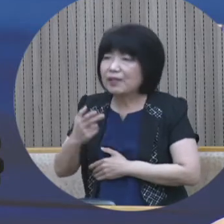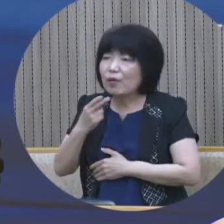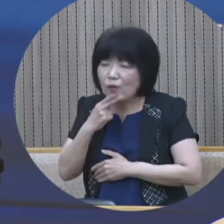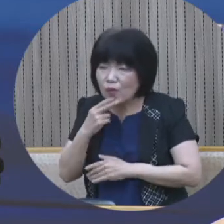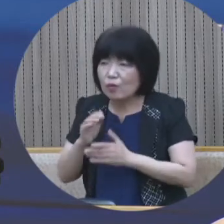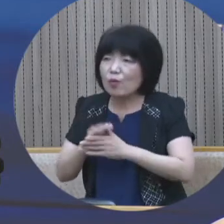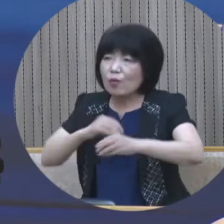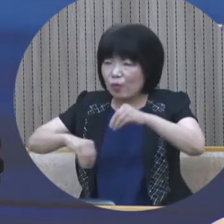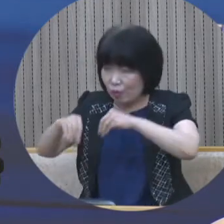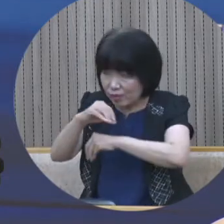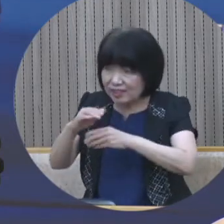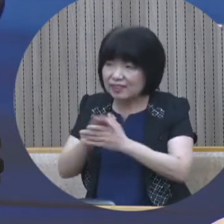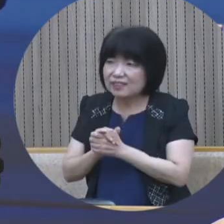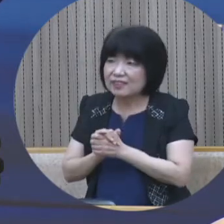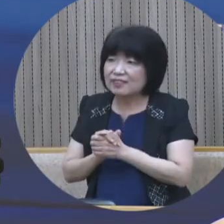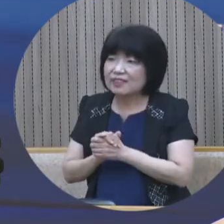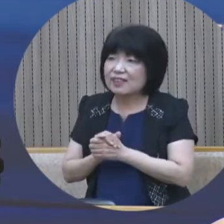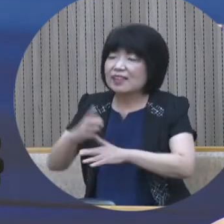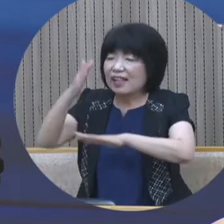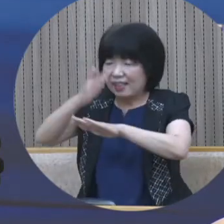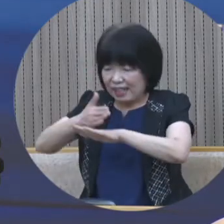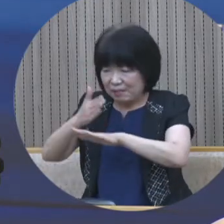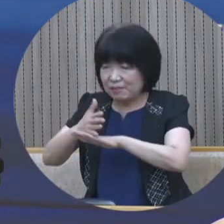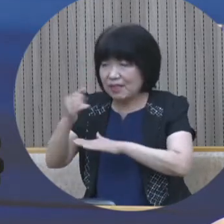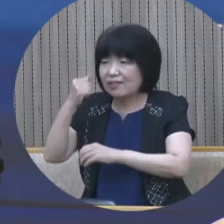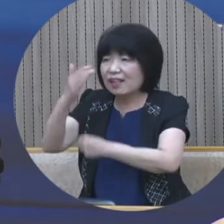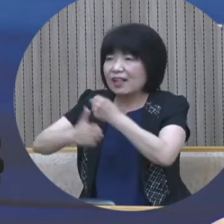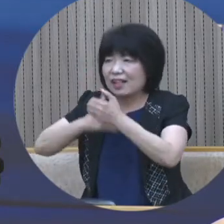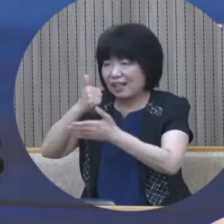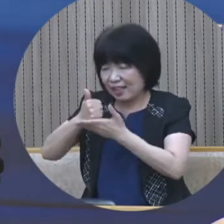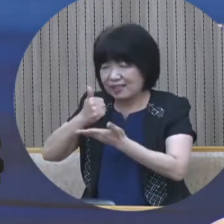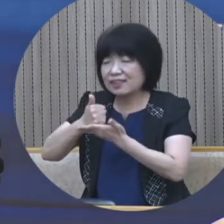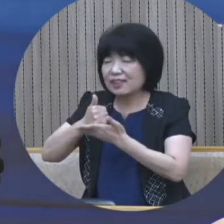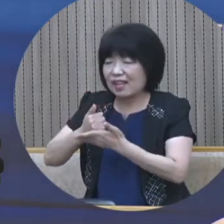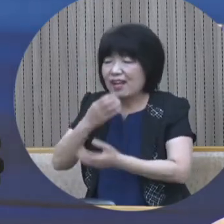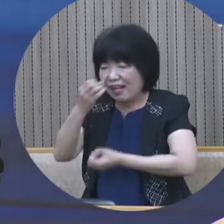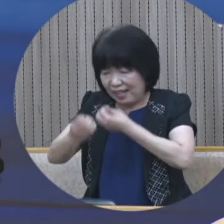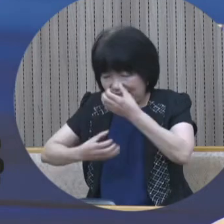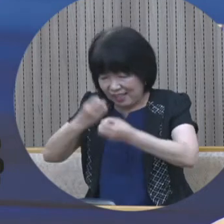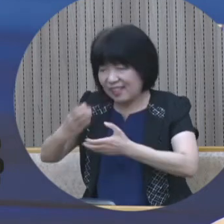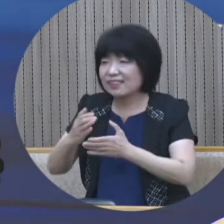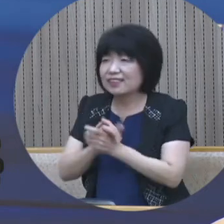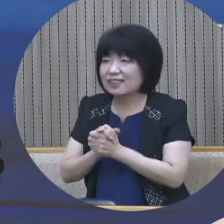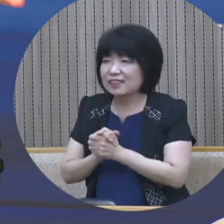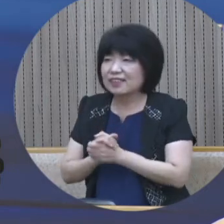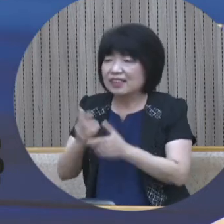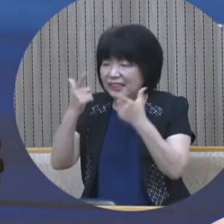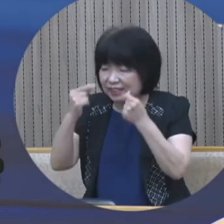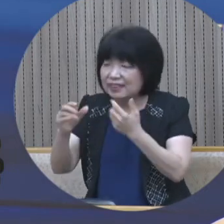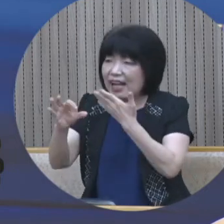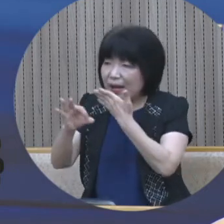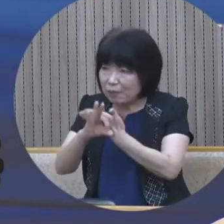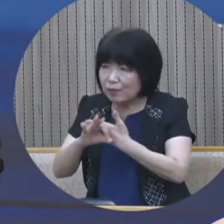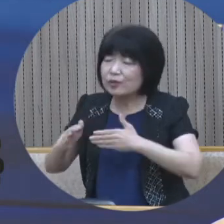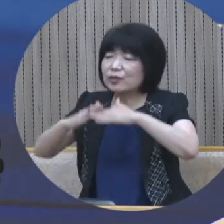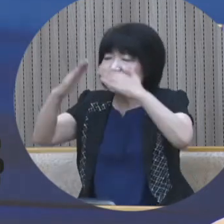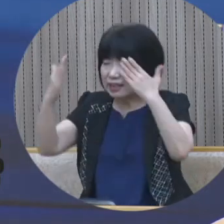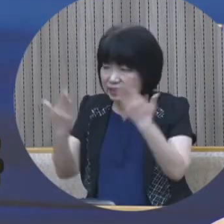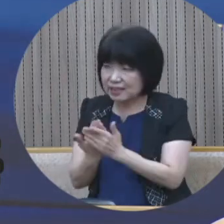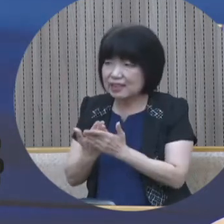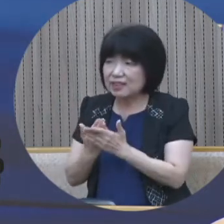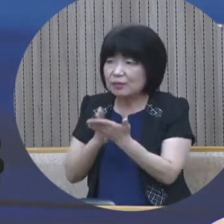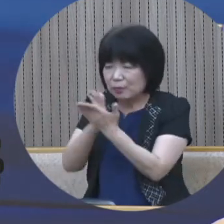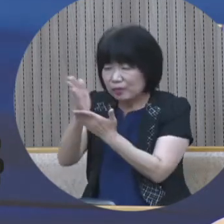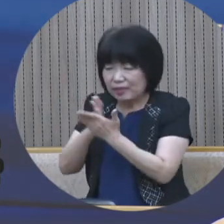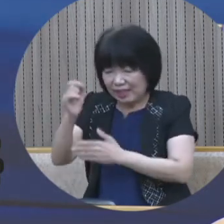않고 오히려 감사함으로 하나님께 아뢰라. 그리하면 모든